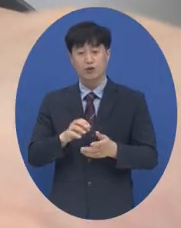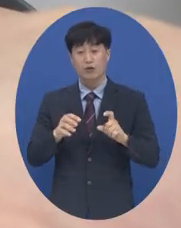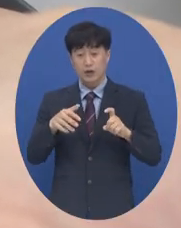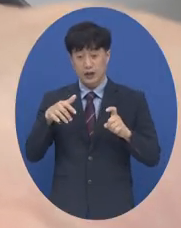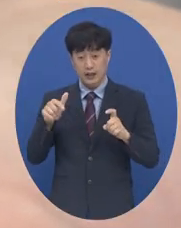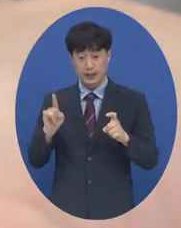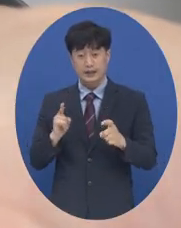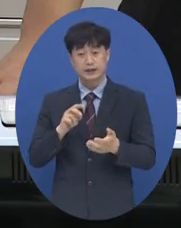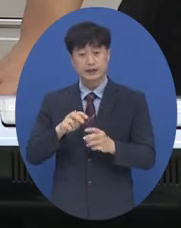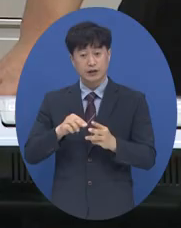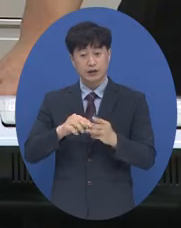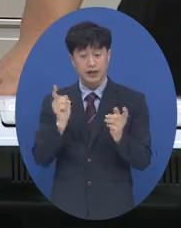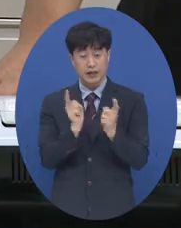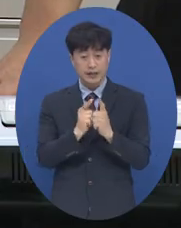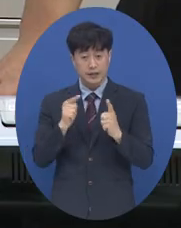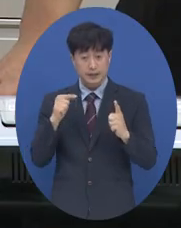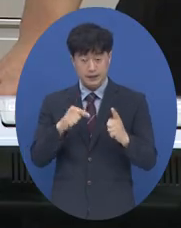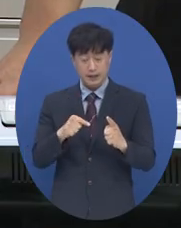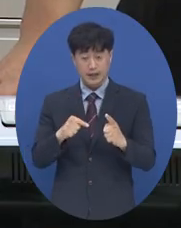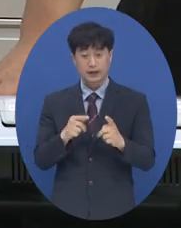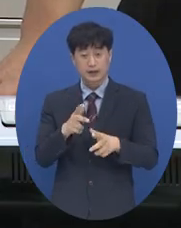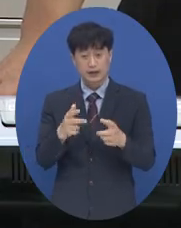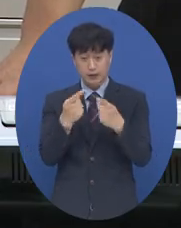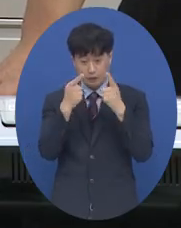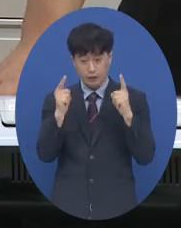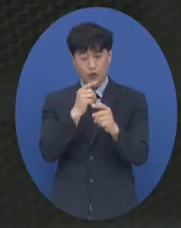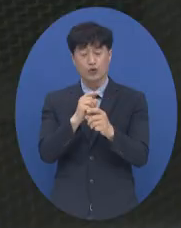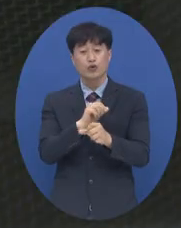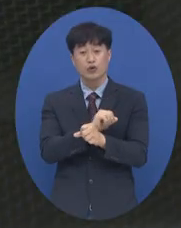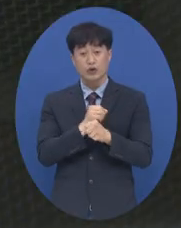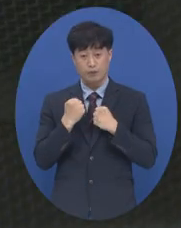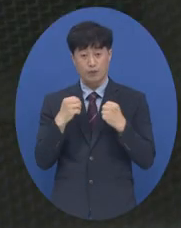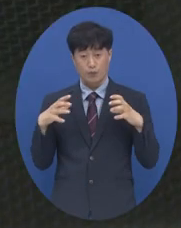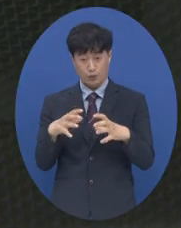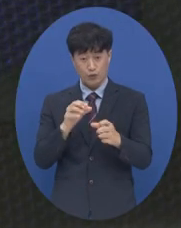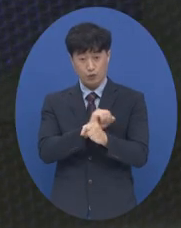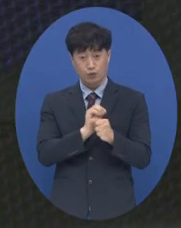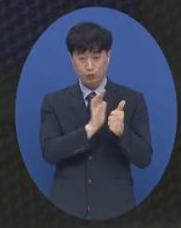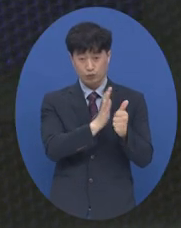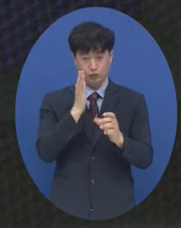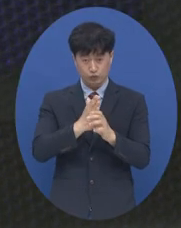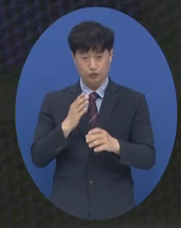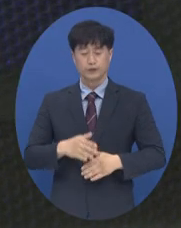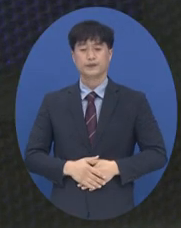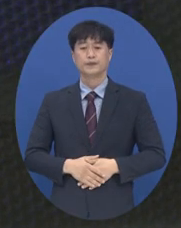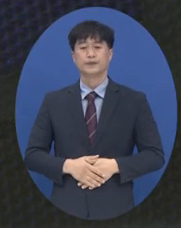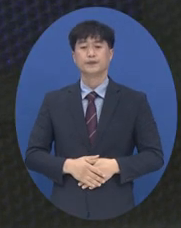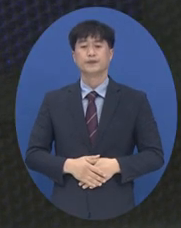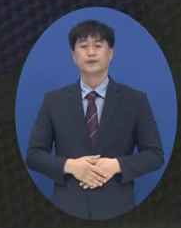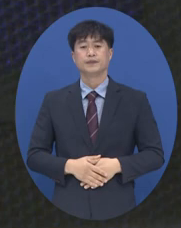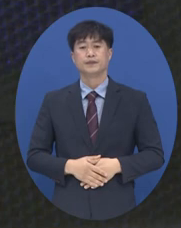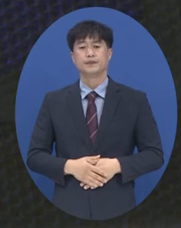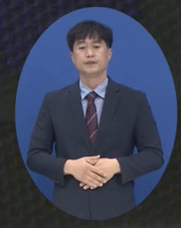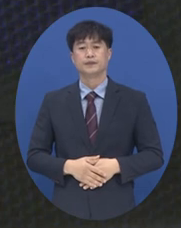센터를 대상으로 산학협력 연구개발을 지원 중입니다. 경기 CCTV 최창순입니다.